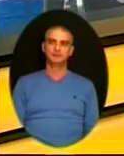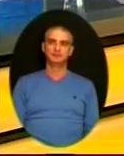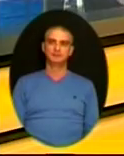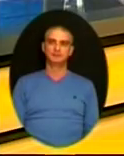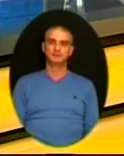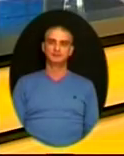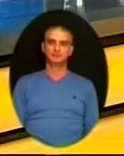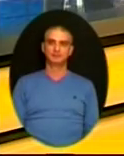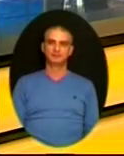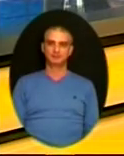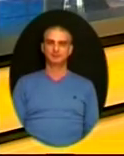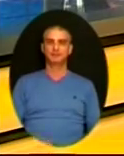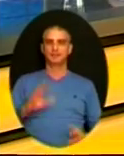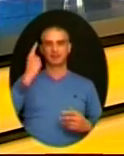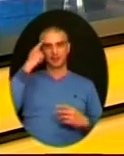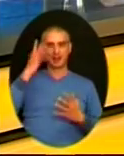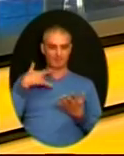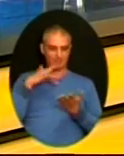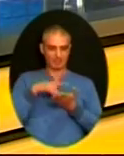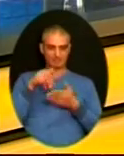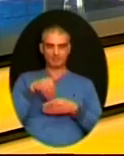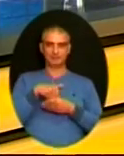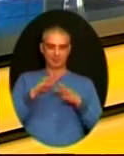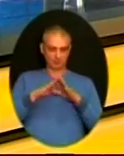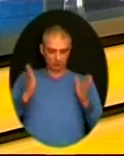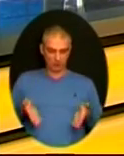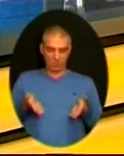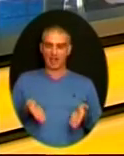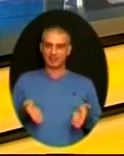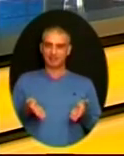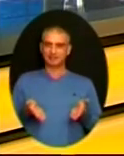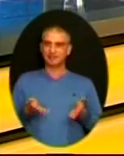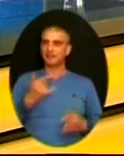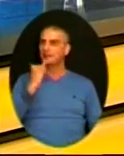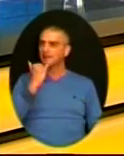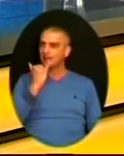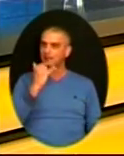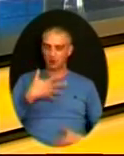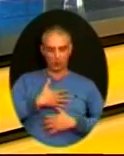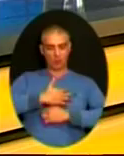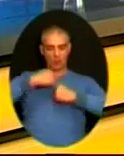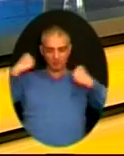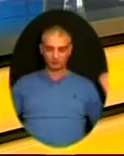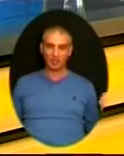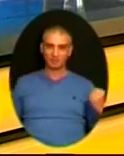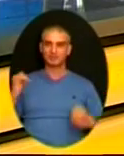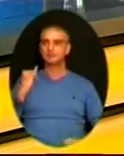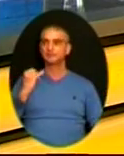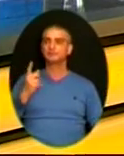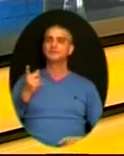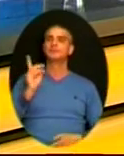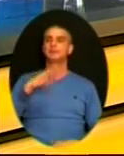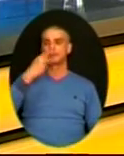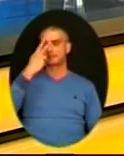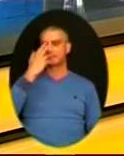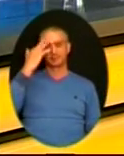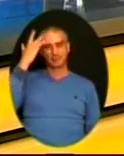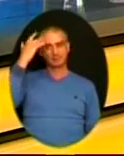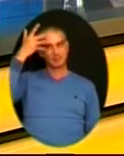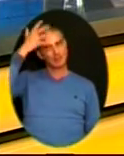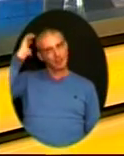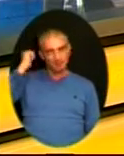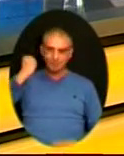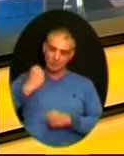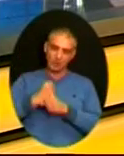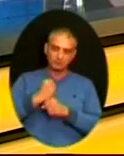Thank you. I'll get there too, don't worry. זה גורם לי לחשוב למה אני כלואה מאחורי השולחן הזה. כן, כן, כן. לא ראית שכפץ קוראים לזה, כן. דמיינית לפיד עושה את הצעדים האלה.